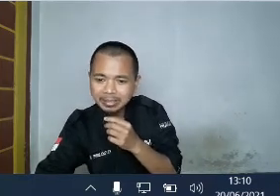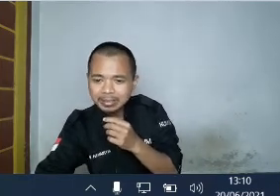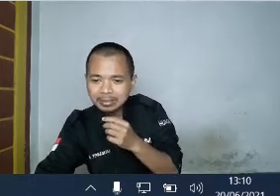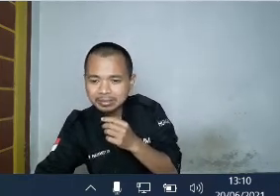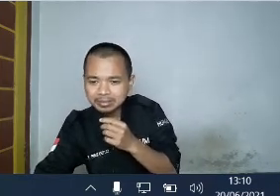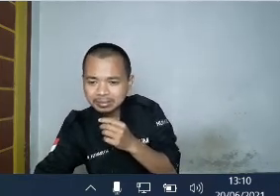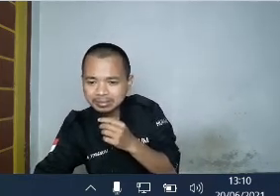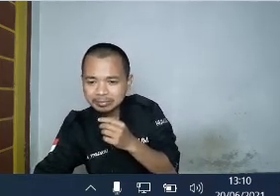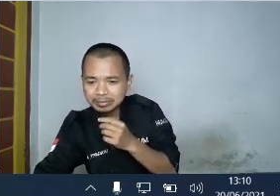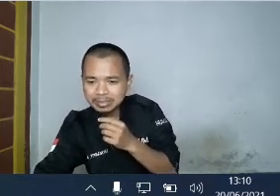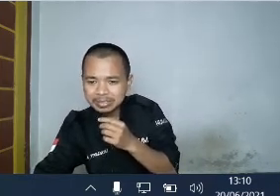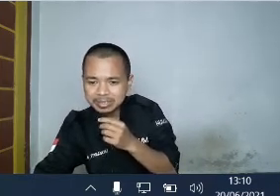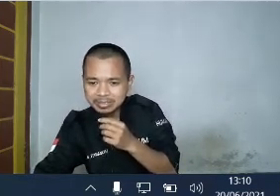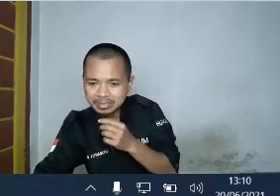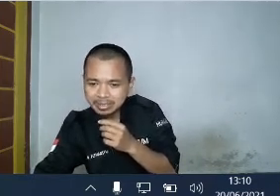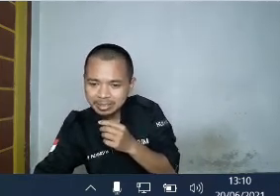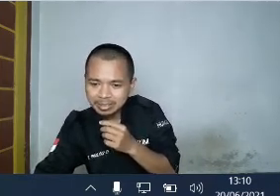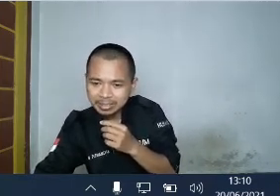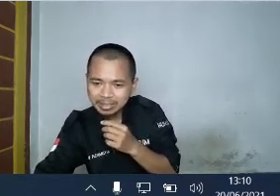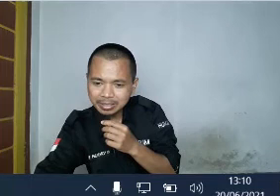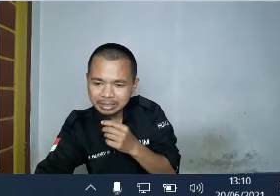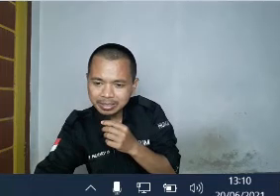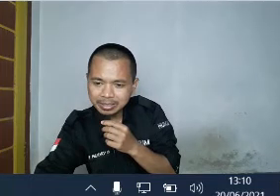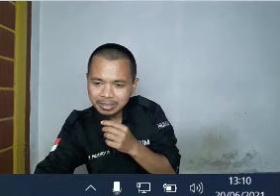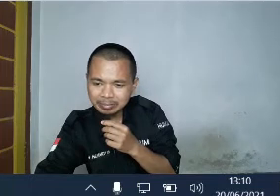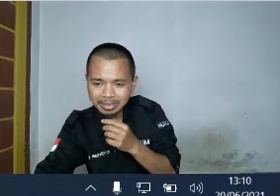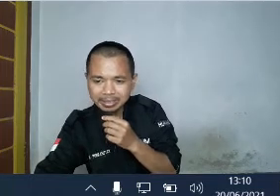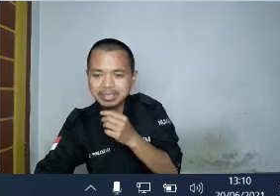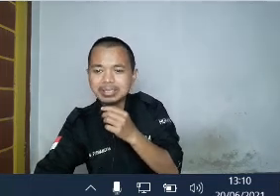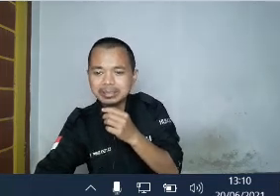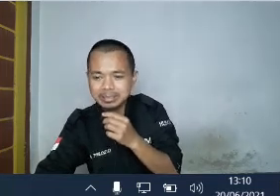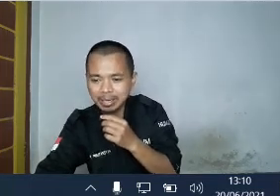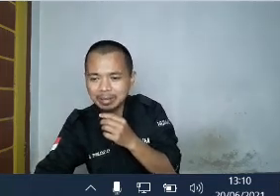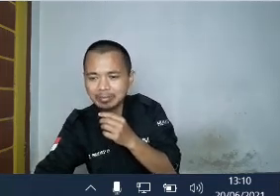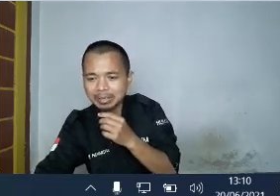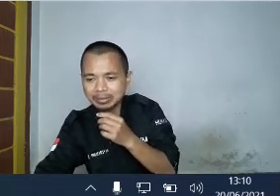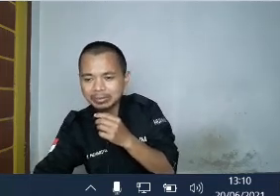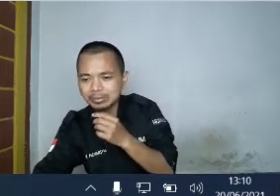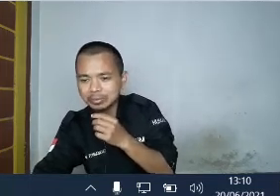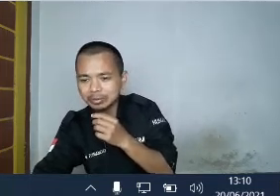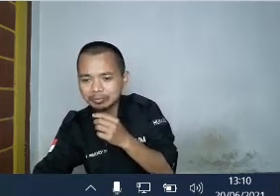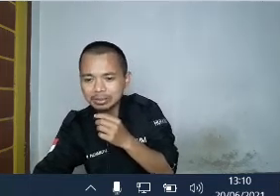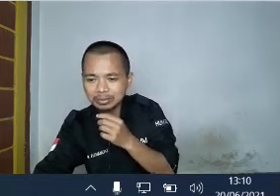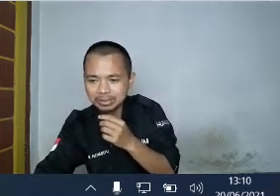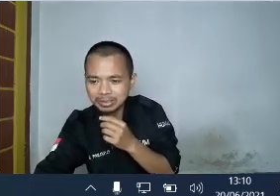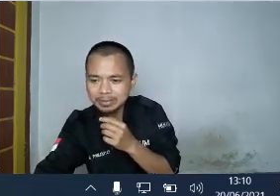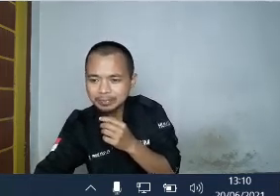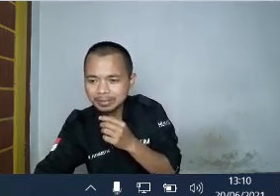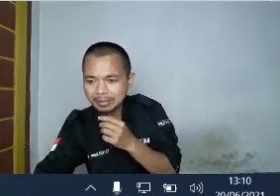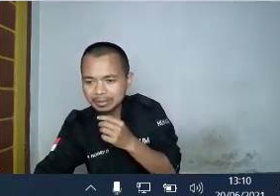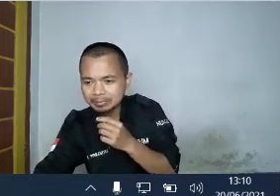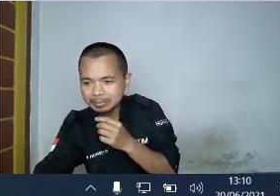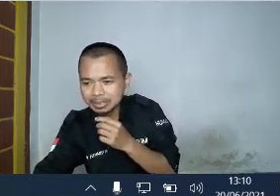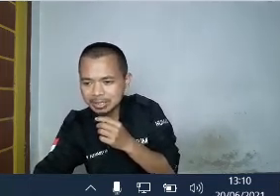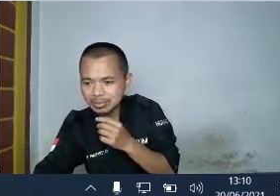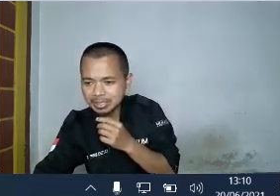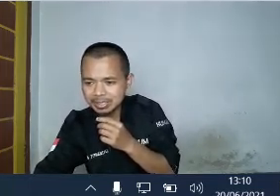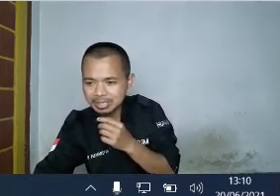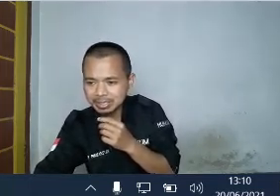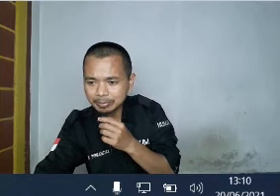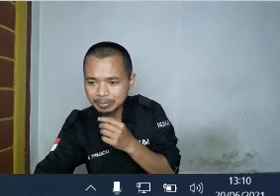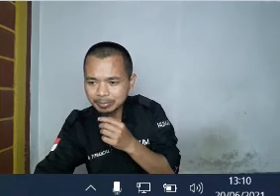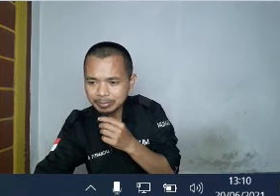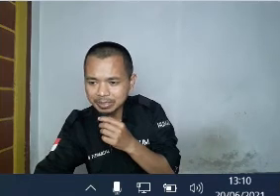saya edit kode upj Biarin saya Bandung 24 kodenya memang